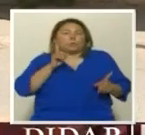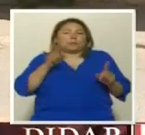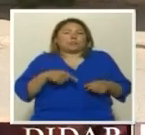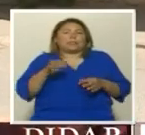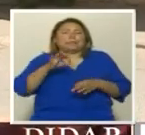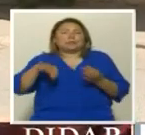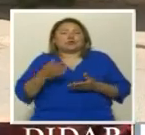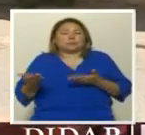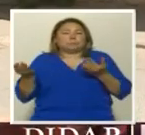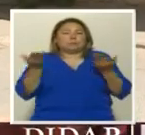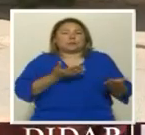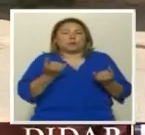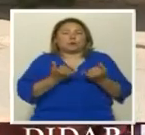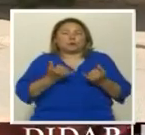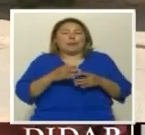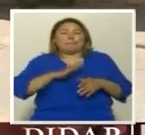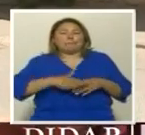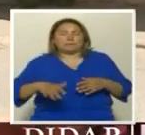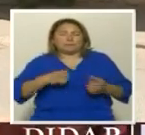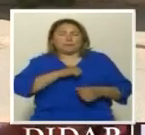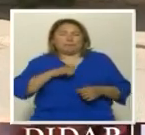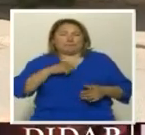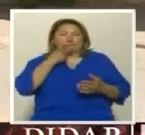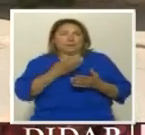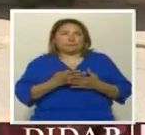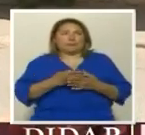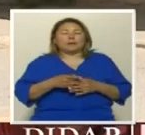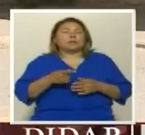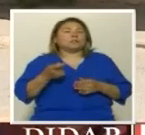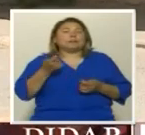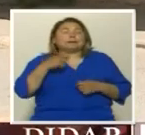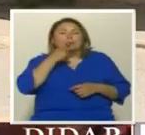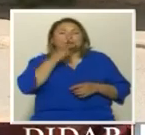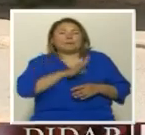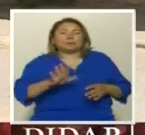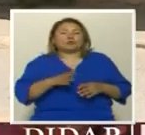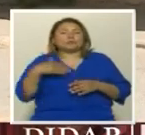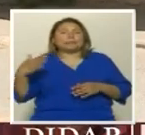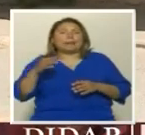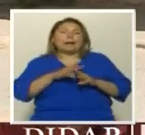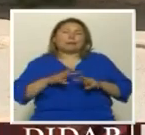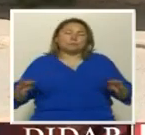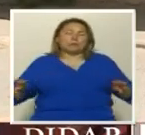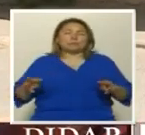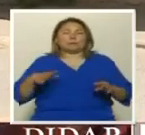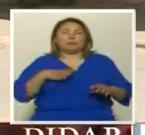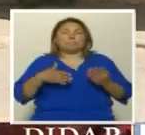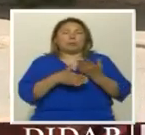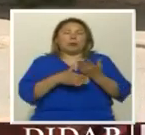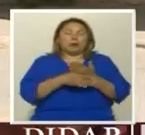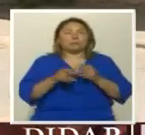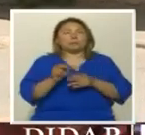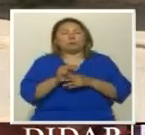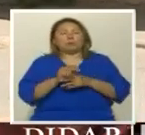лишний раз приглашать домой гостей подъезд сами видите за все время ни разу не видел чтобы со стороны кемата или других организаций нам помогали